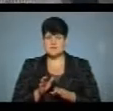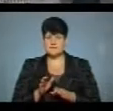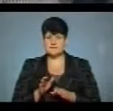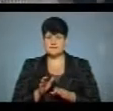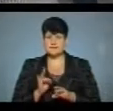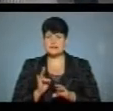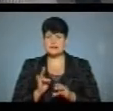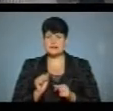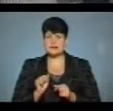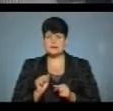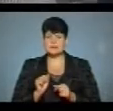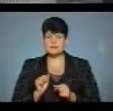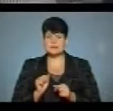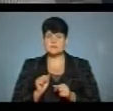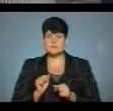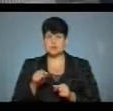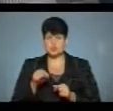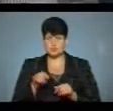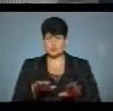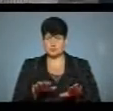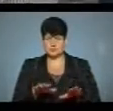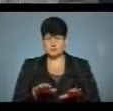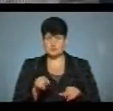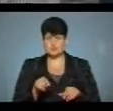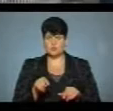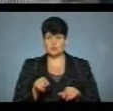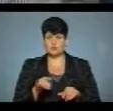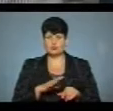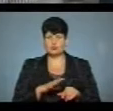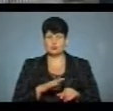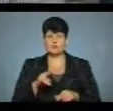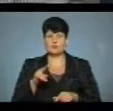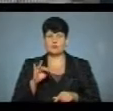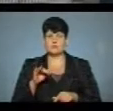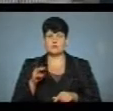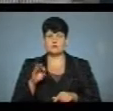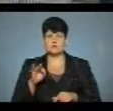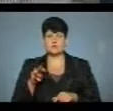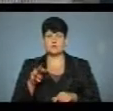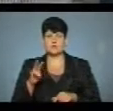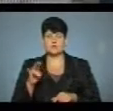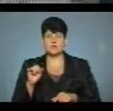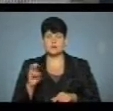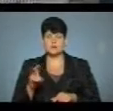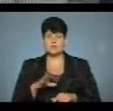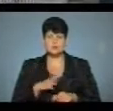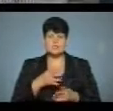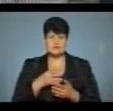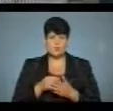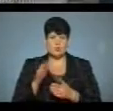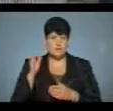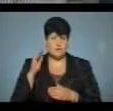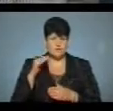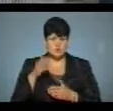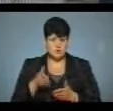на цьому місці, а тут був питомник. Питомник, тут була своя вода,